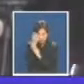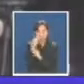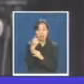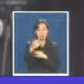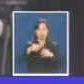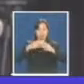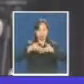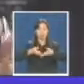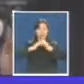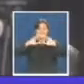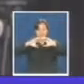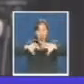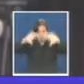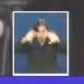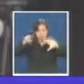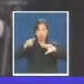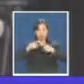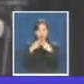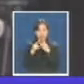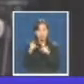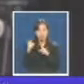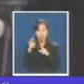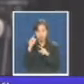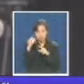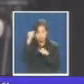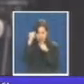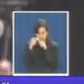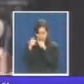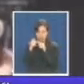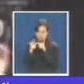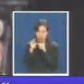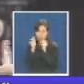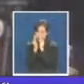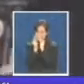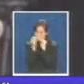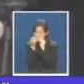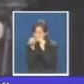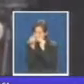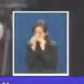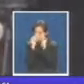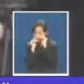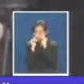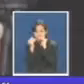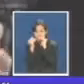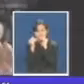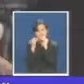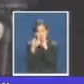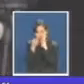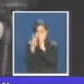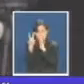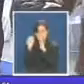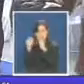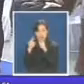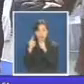ดตั้งรัฐบาลท่านได้คะแนนเสียงน้อยกว่า2เสียงใช่มั้ยครับท่านก็อยู่นะครับและท่านก็ไม่จัดตั้งรัฐบาลแข่งท่านแพ้บรรยากาศ